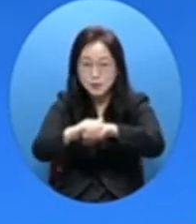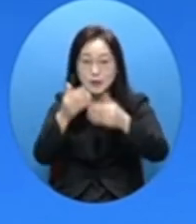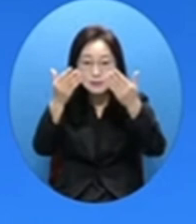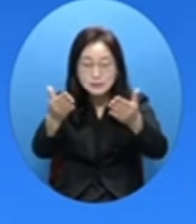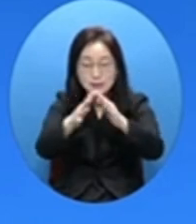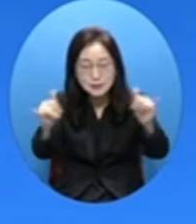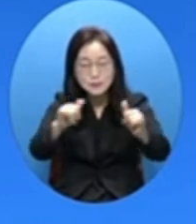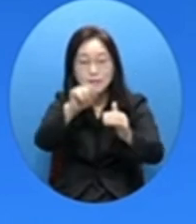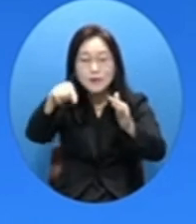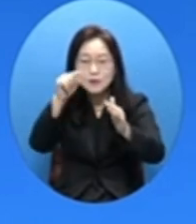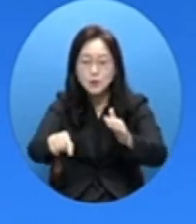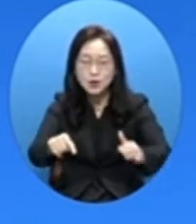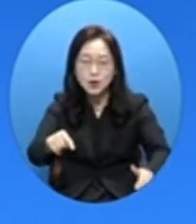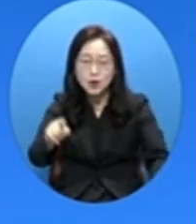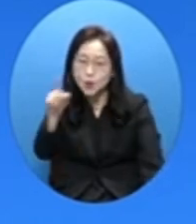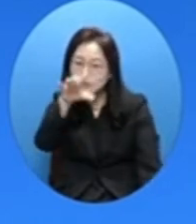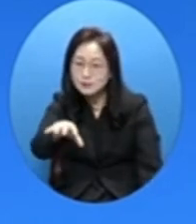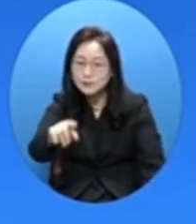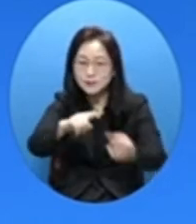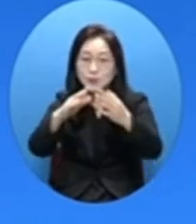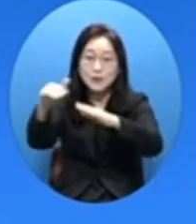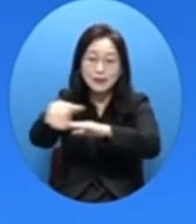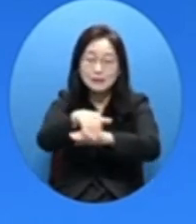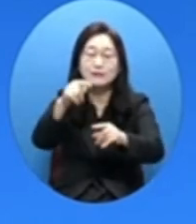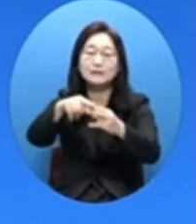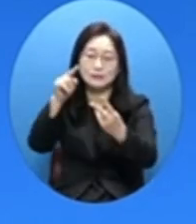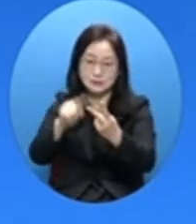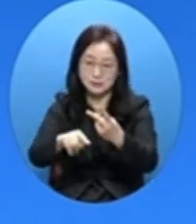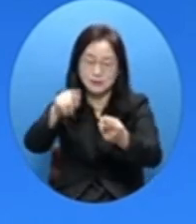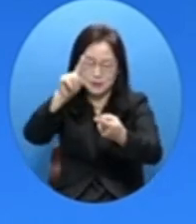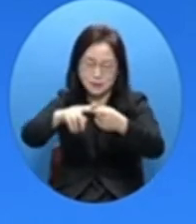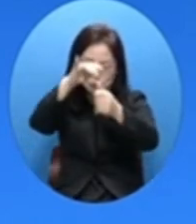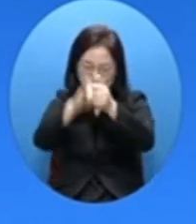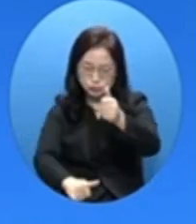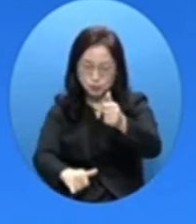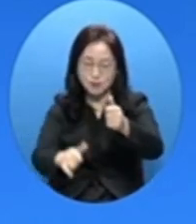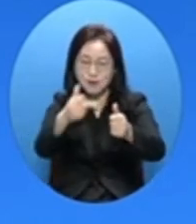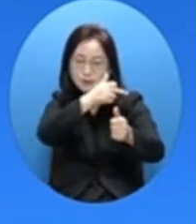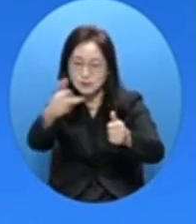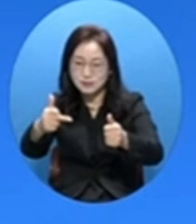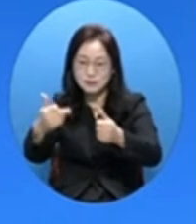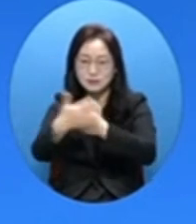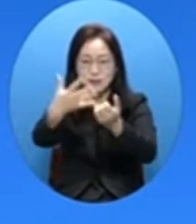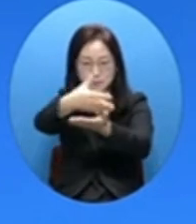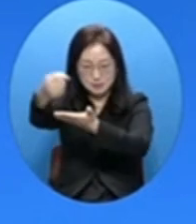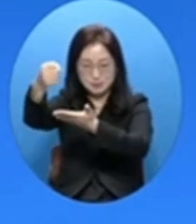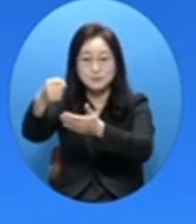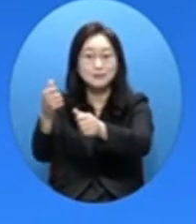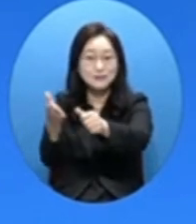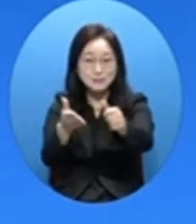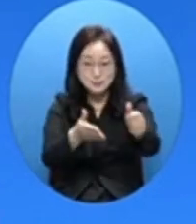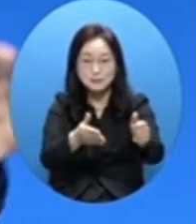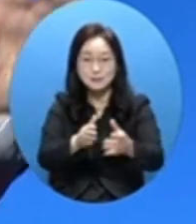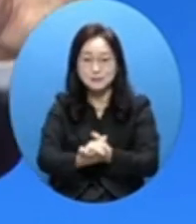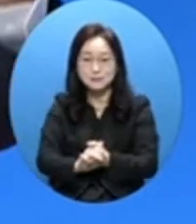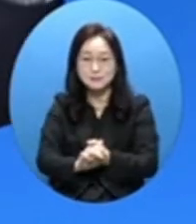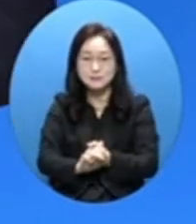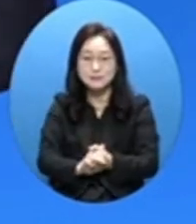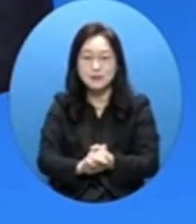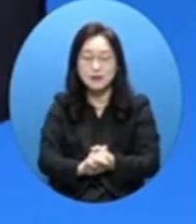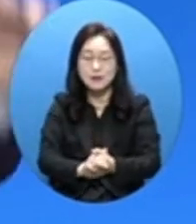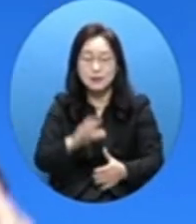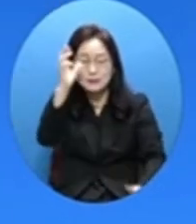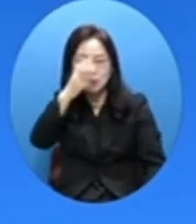간에 속한 교회에 열심히 충성하고 헌신해서 큰 은혜를 받아 누리는 여러분 모두가 되기를 바랍니다. 온전한